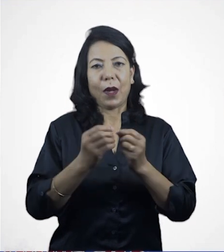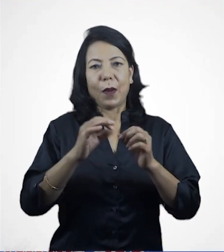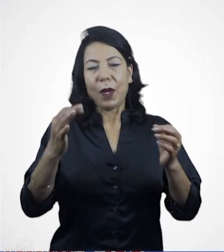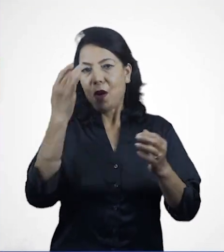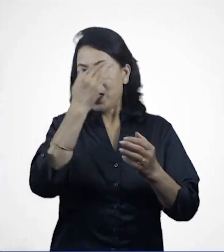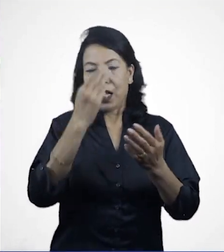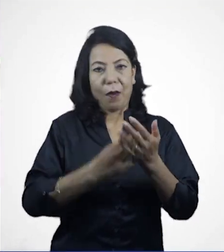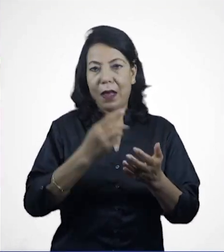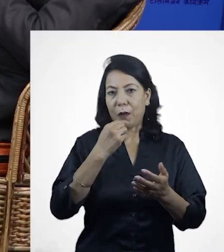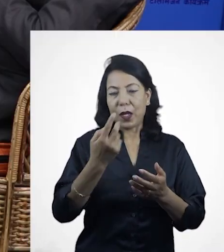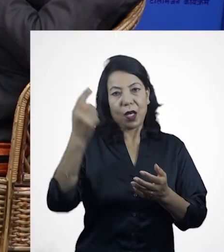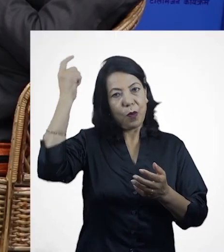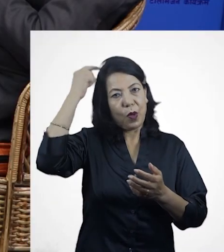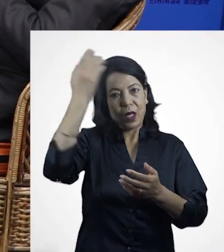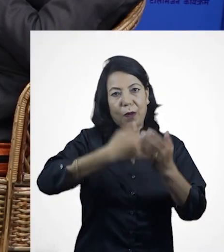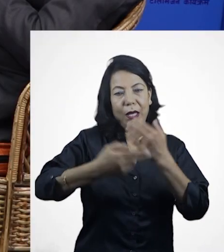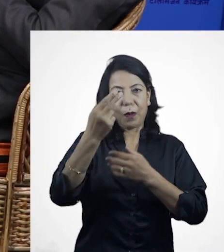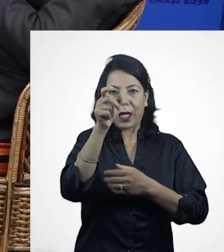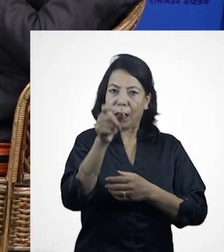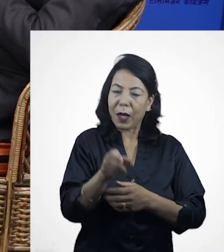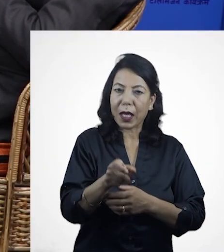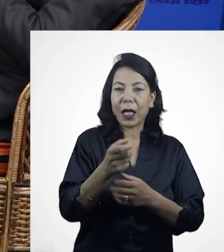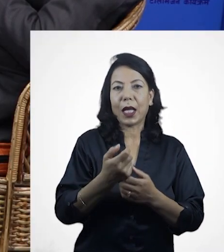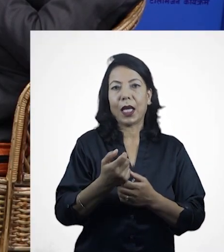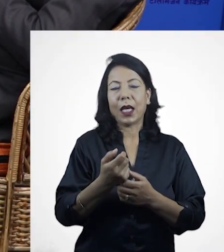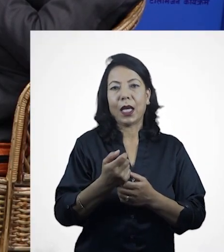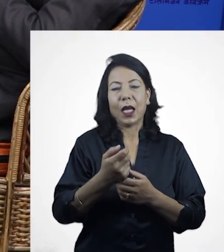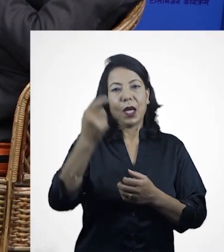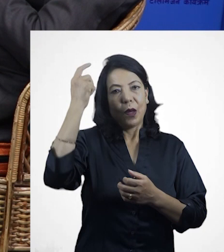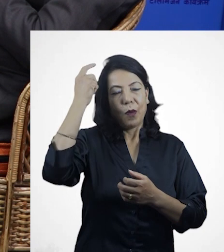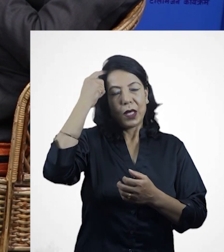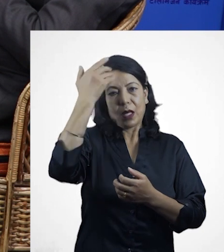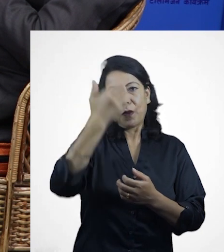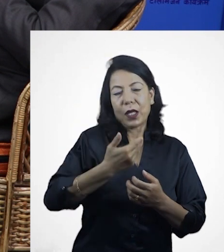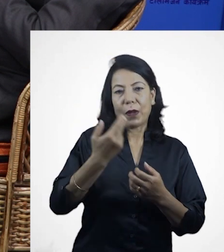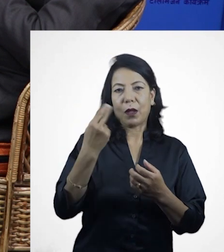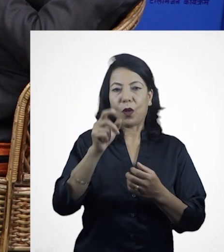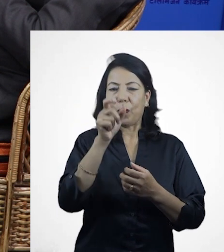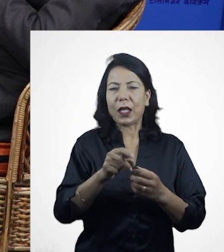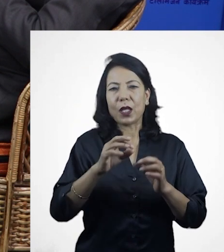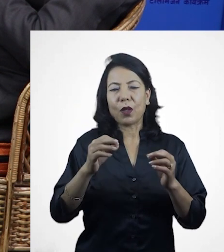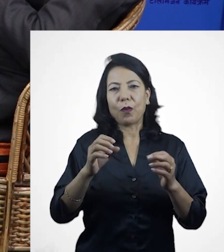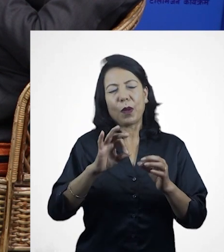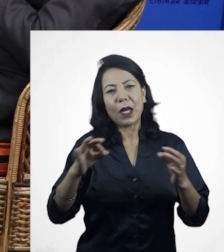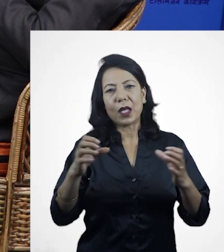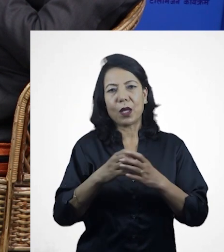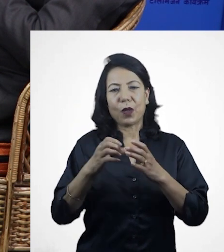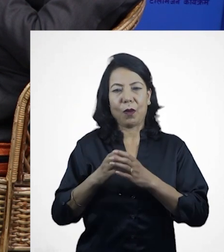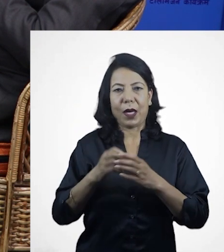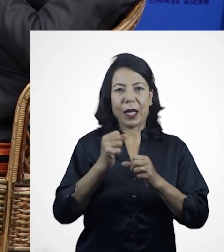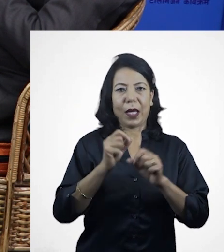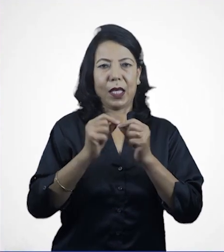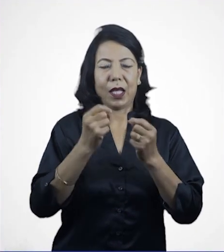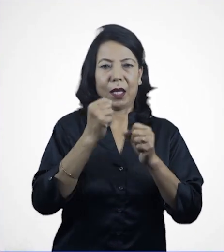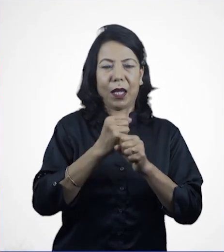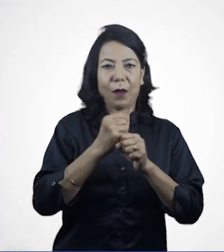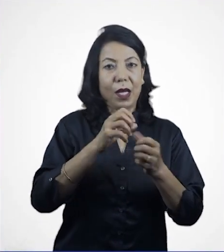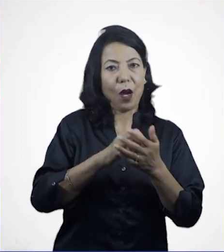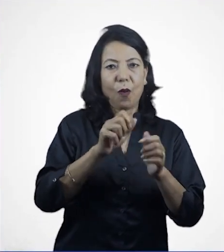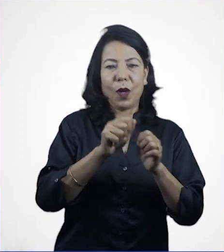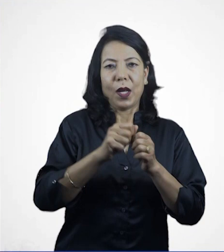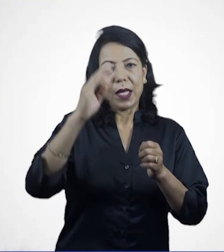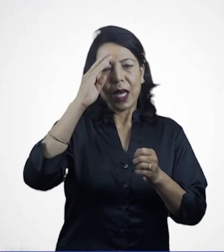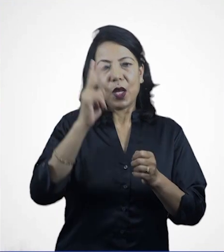चाहिए